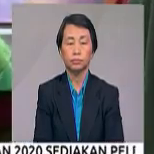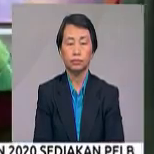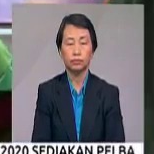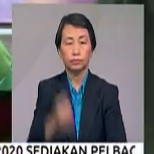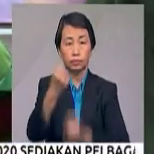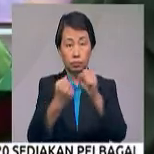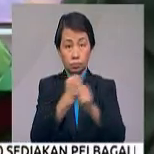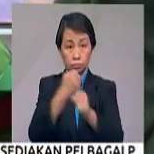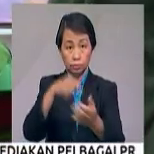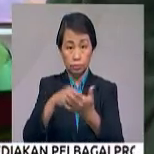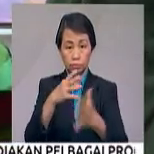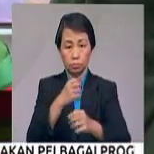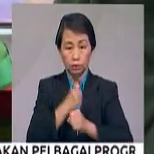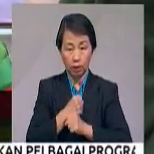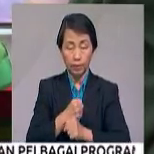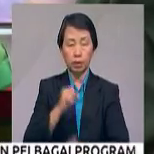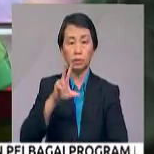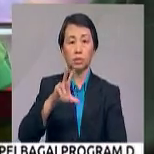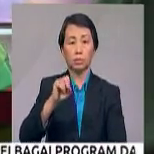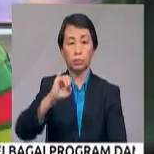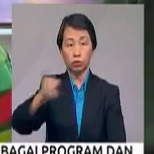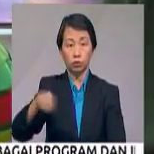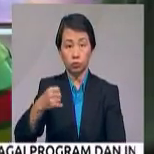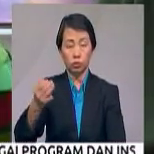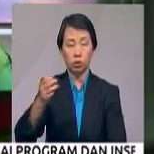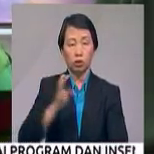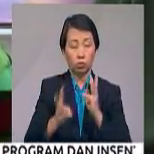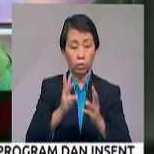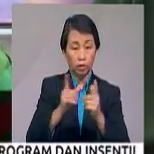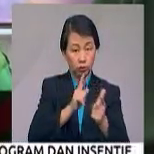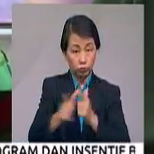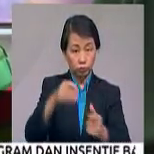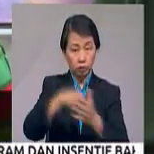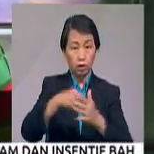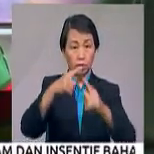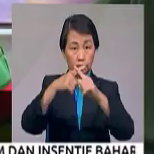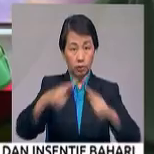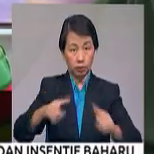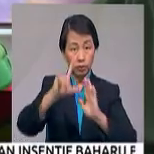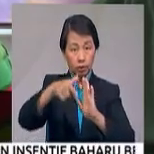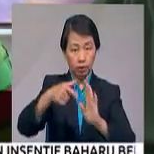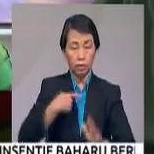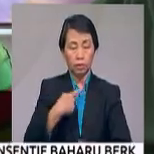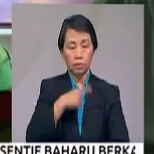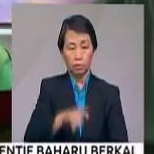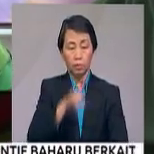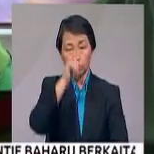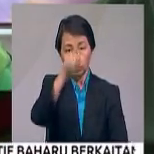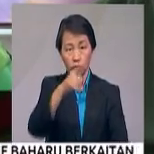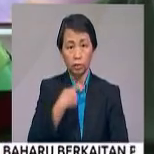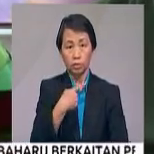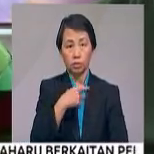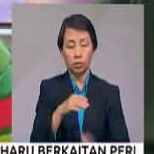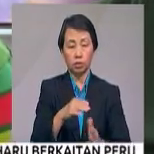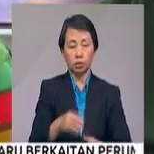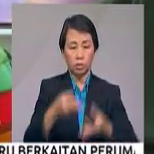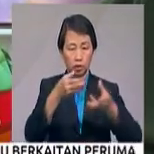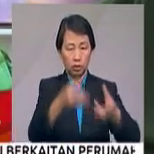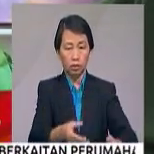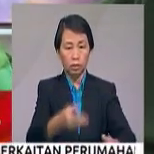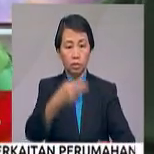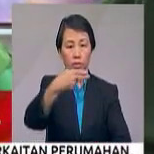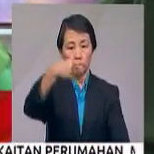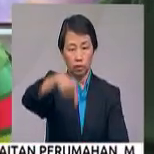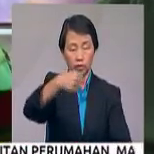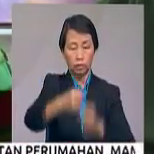Tahun ini kita dapat 30 juta. Kalau bajet ini diluluskan dalam dewan nanti, kita kena pastikan kita nak turun kepada kuartus guru